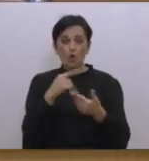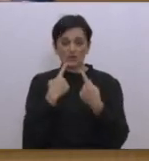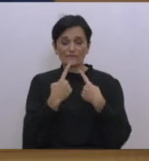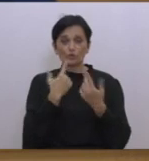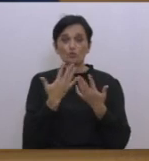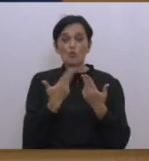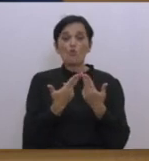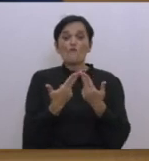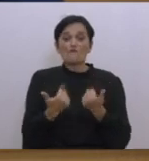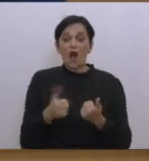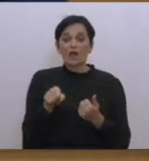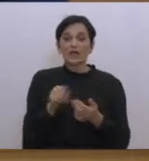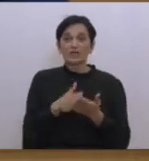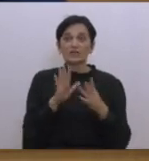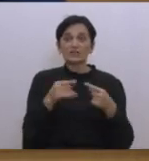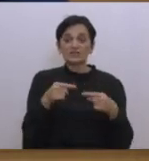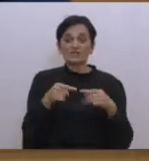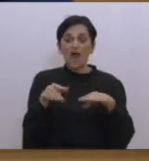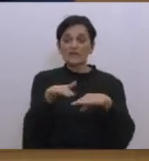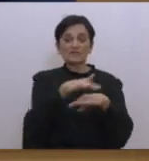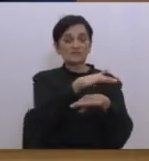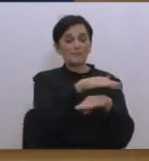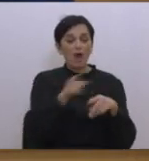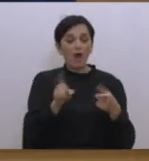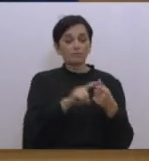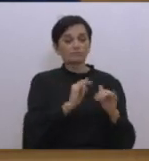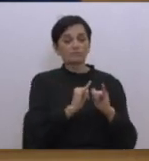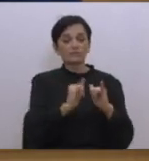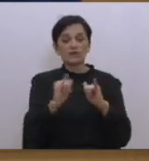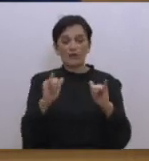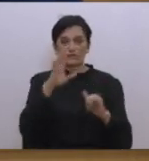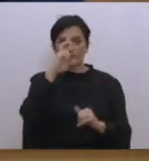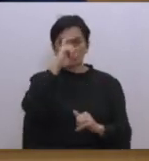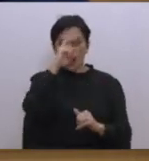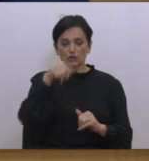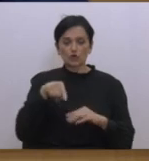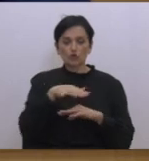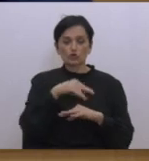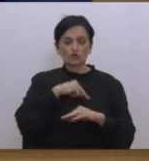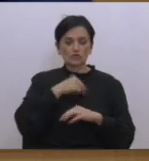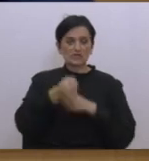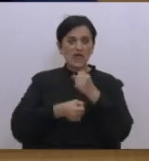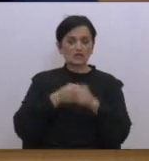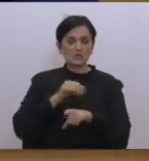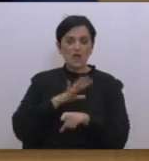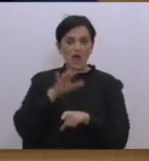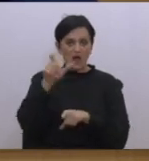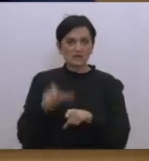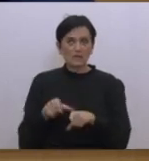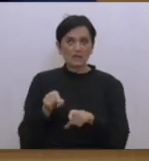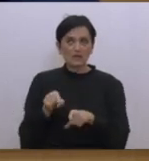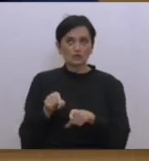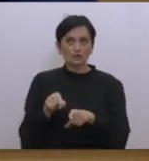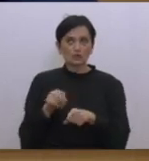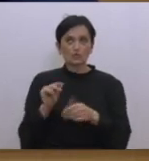არის, ხო შეიძლება სხვა სფეროებზეც გავავრცელოთ და არ იყოს საჯარო სექტორში დასაქმებული ისეთი ადამიანი, რომელიც, ასე